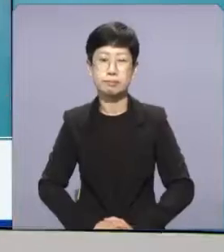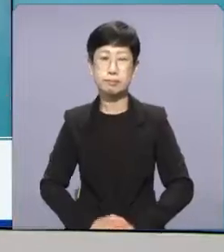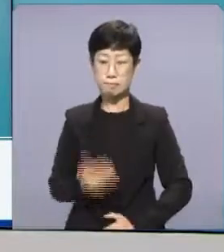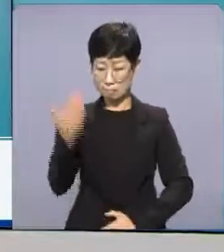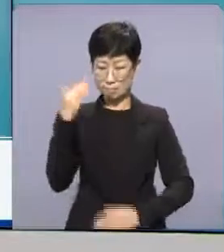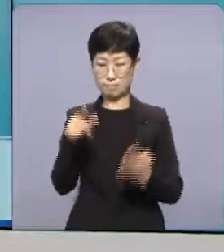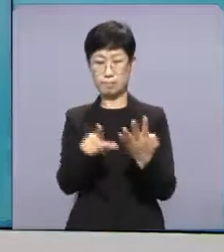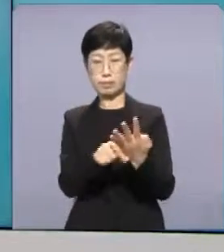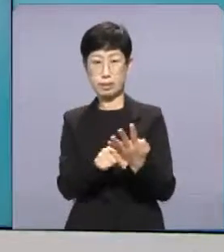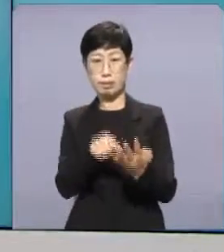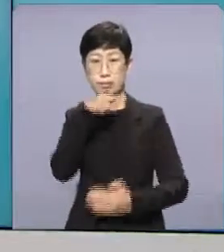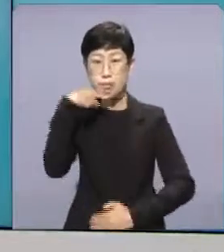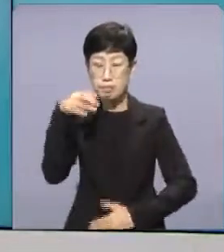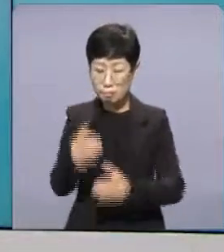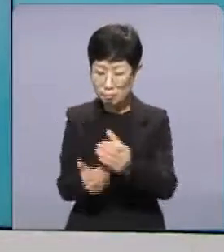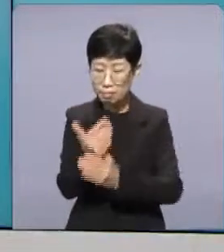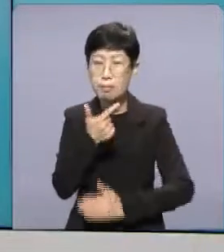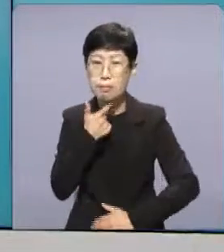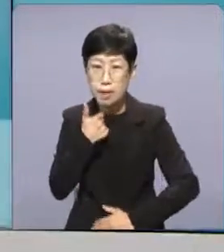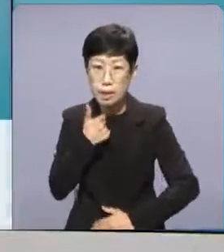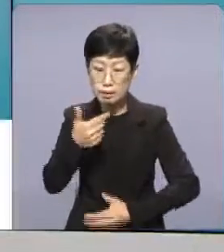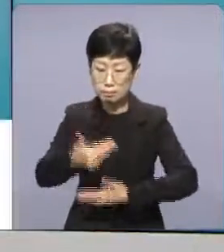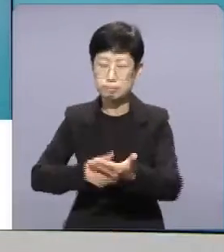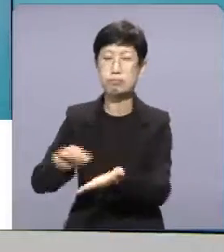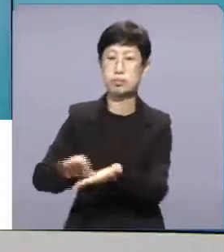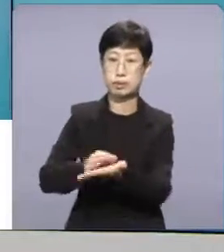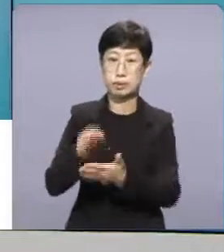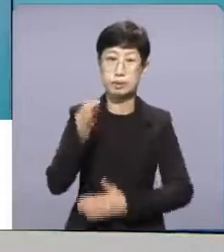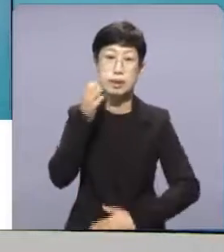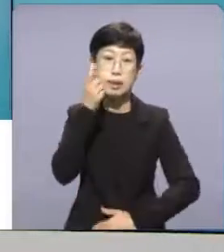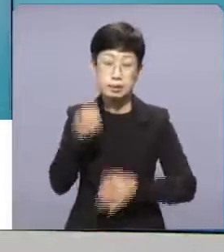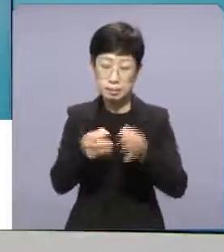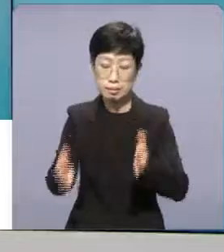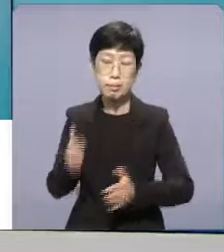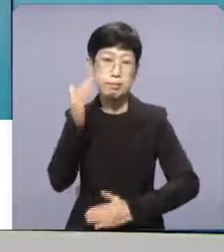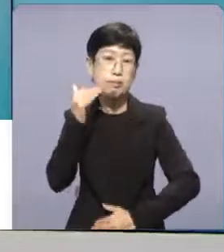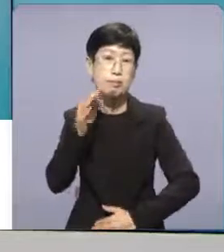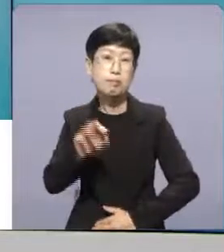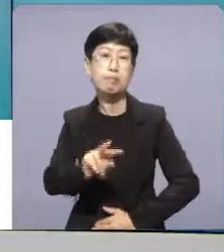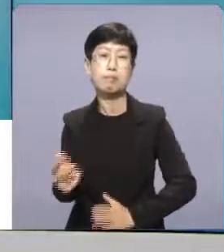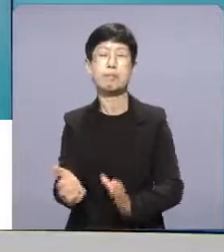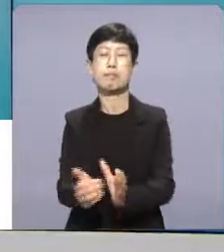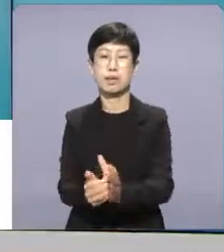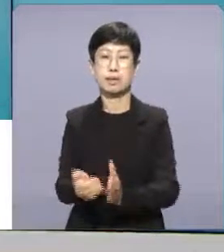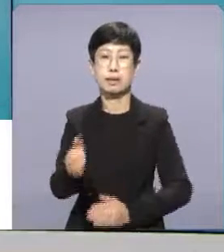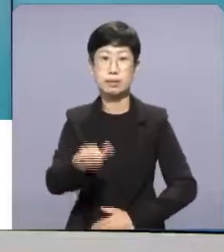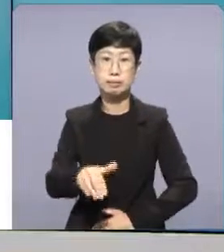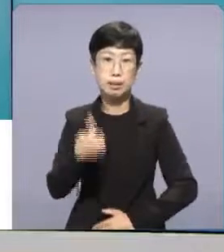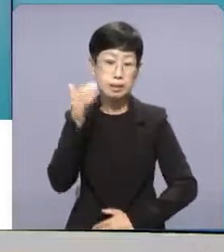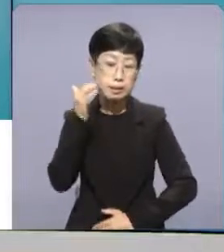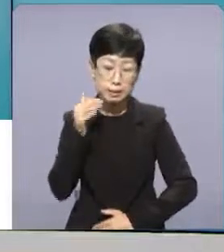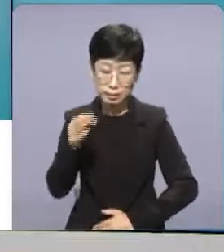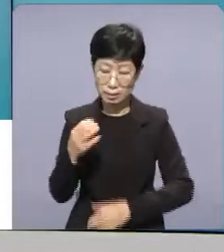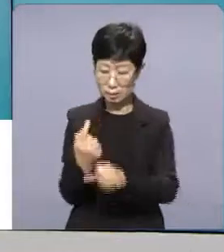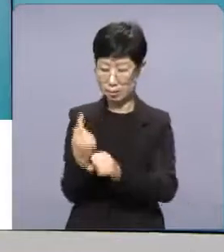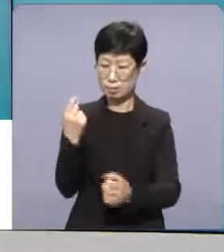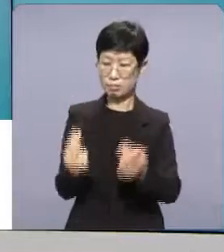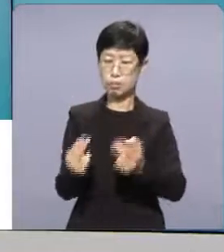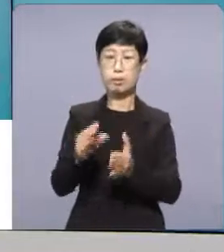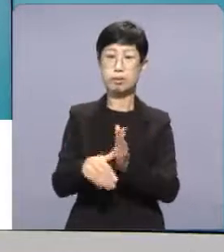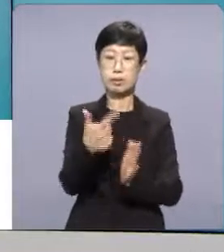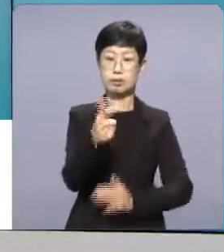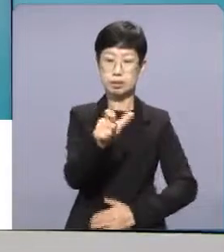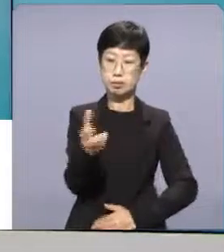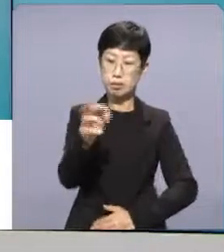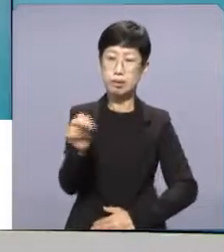지난 4월 적자를 기록했던 경상수지가 한 달 만에 흑자로 돌아섰습니다 하지만 흑자 폭은 1년 전보다 65억